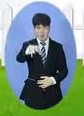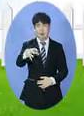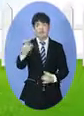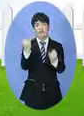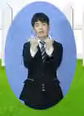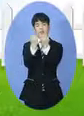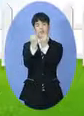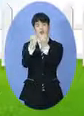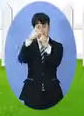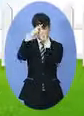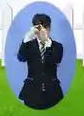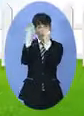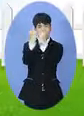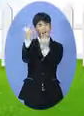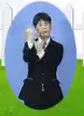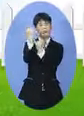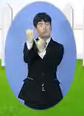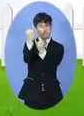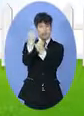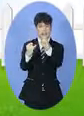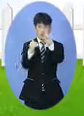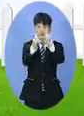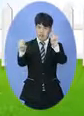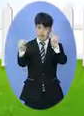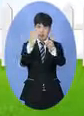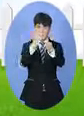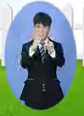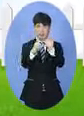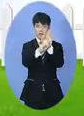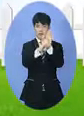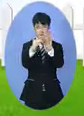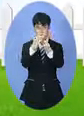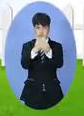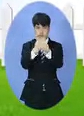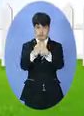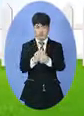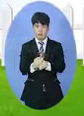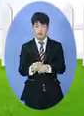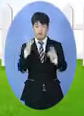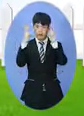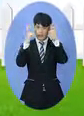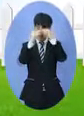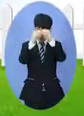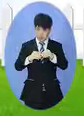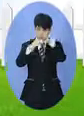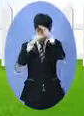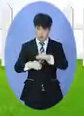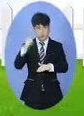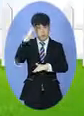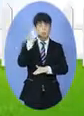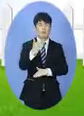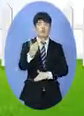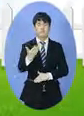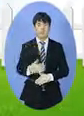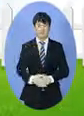아우네 한의원에서 간호조무사 1명을 모집합니다. 자세한 내용은 각 회사로 문의하시기 바랍니다.